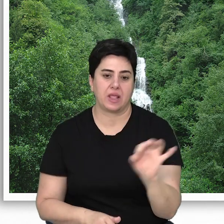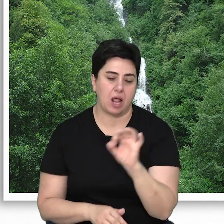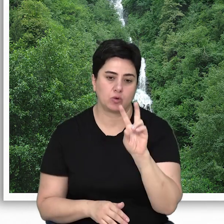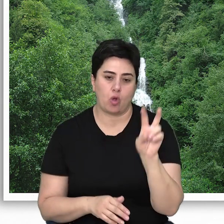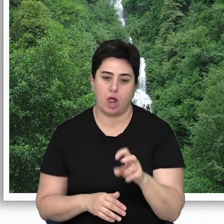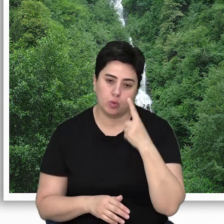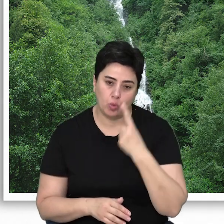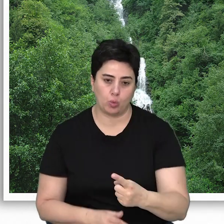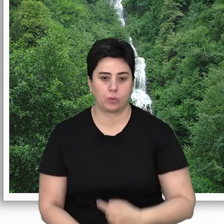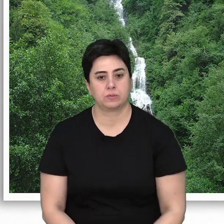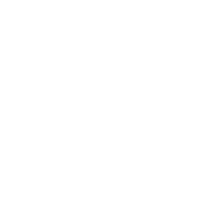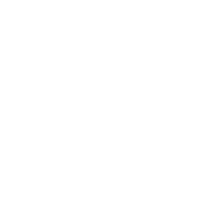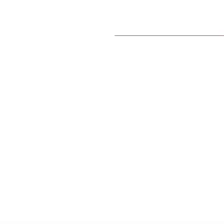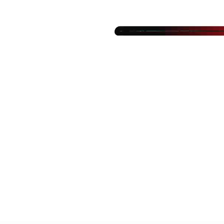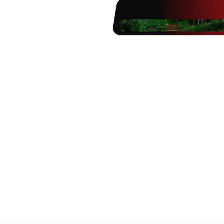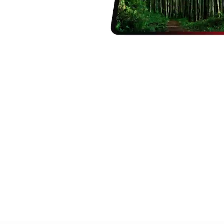dolar olarak tahmin ediliyor.